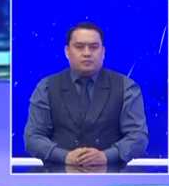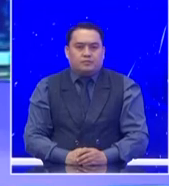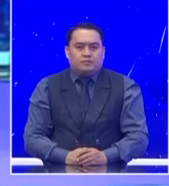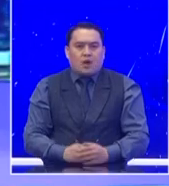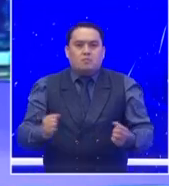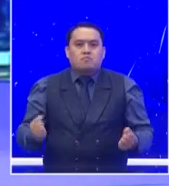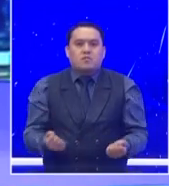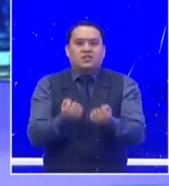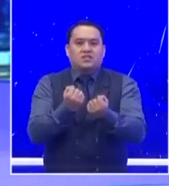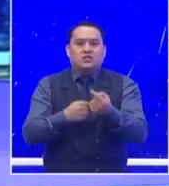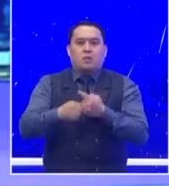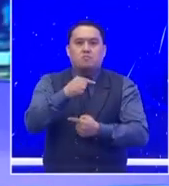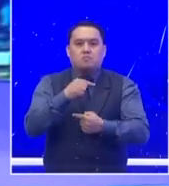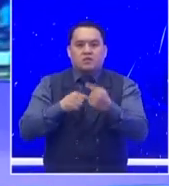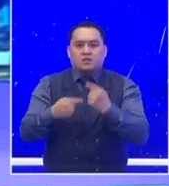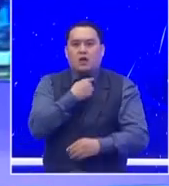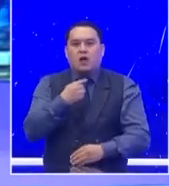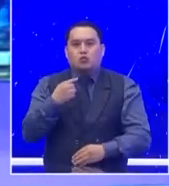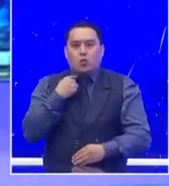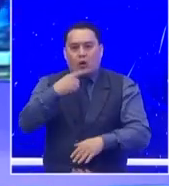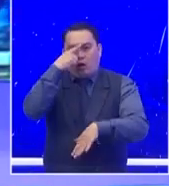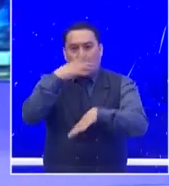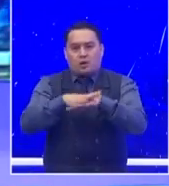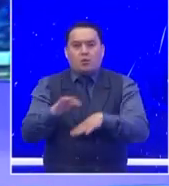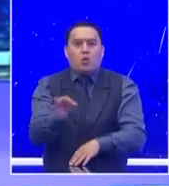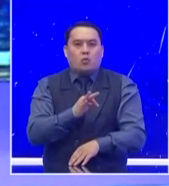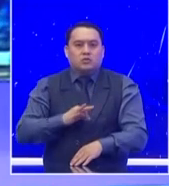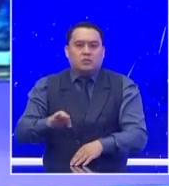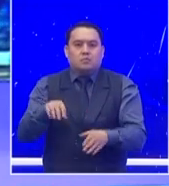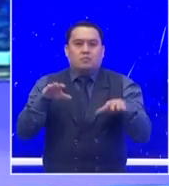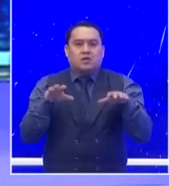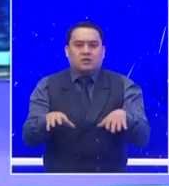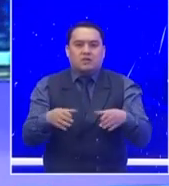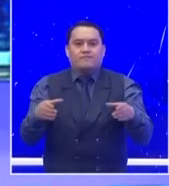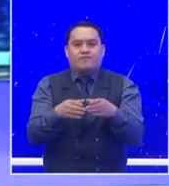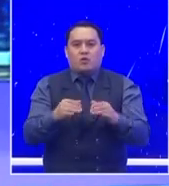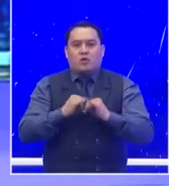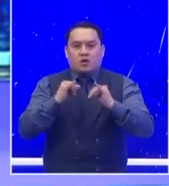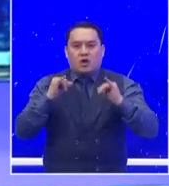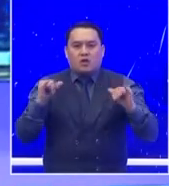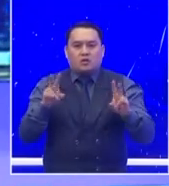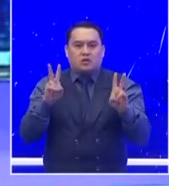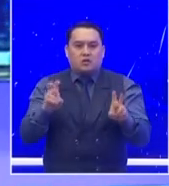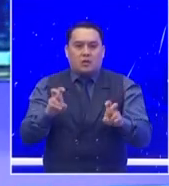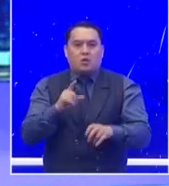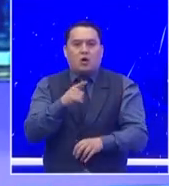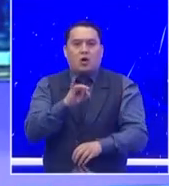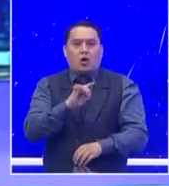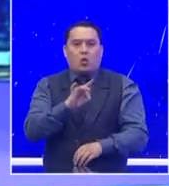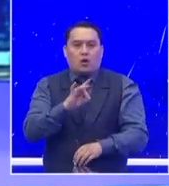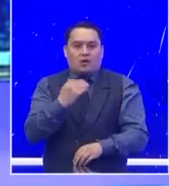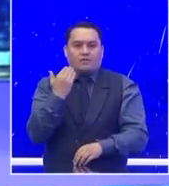Акцент на поддержку бизнеса. В областном центре состоялась встреча Амандыка Баталова с председателем правления фонда развития предпринимательства ДАМУ